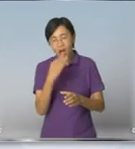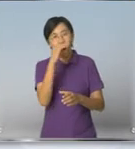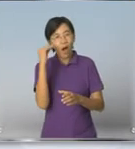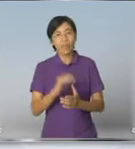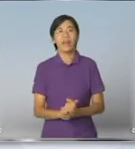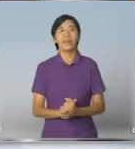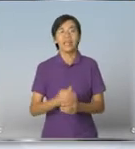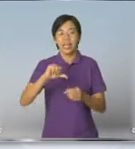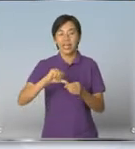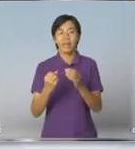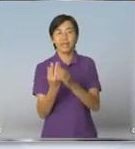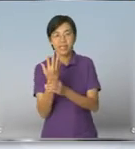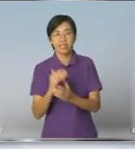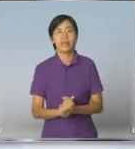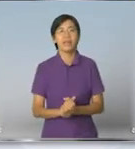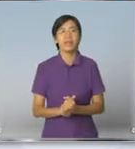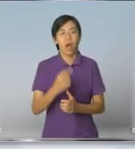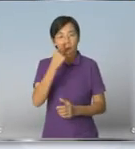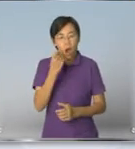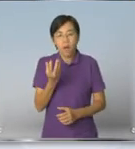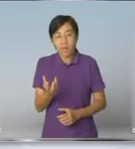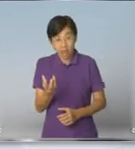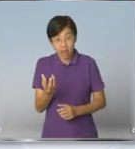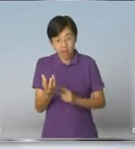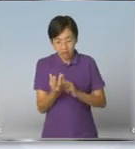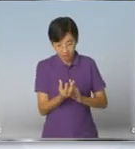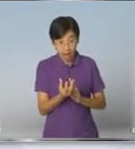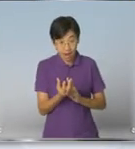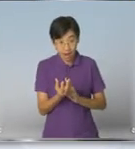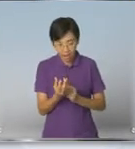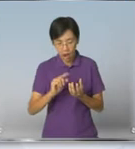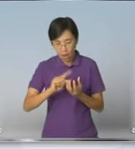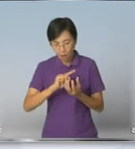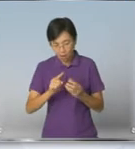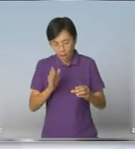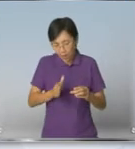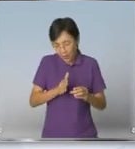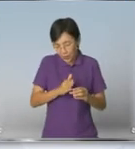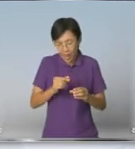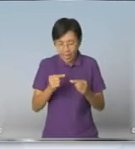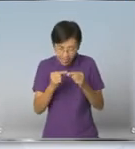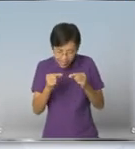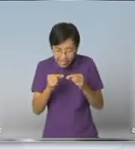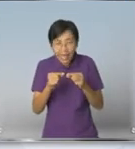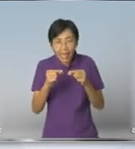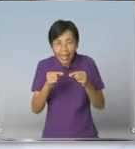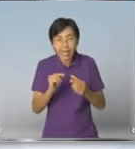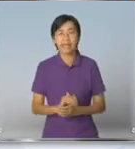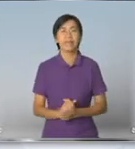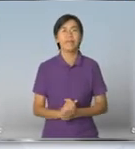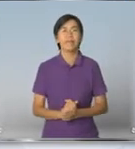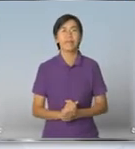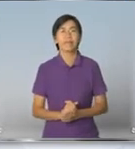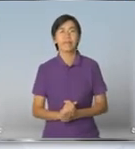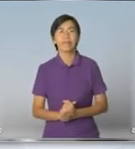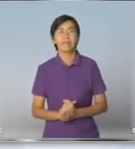ม หัวหอมใหญ่ ซอยอันนี้เรียกว่าซอยเป็นสี่เหลี่ยมเล็กๆอย่างเงี้ยครับ ใช่ค่ะหั่นเต่าขนาดเล็กนะคะ ครับ แล้วก็เป็น